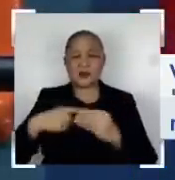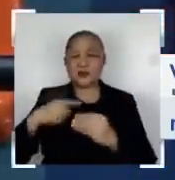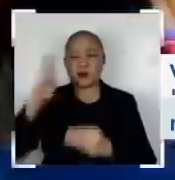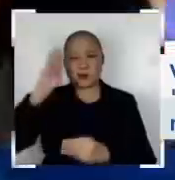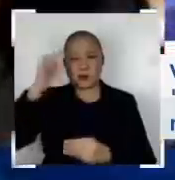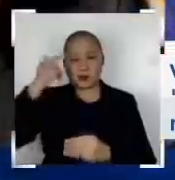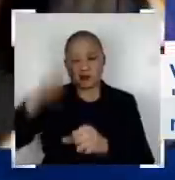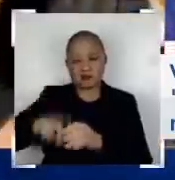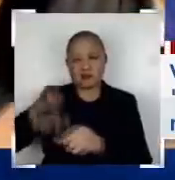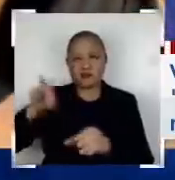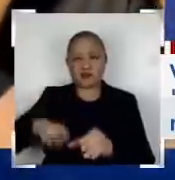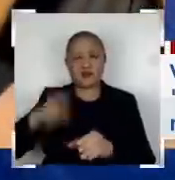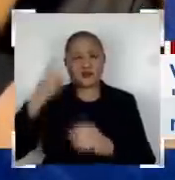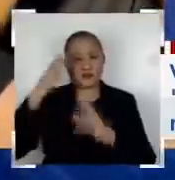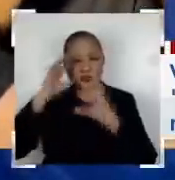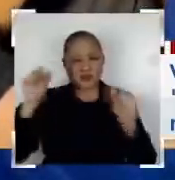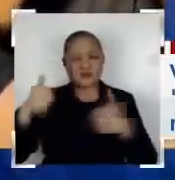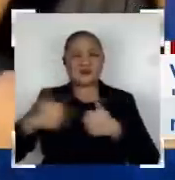presidential race.